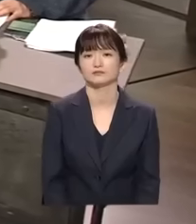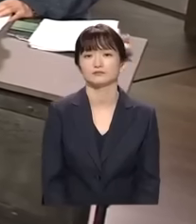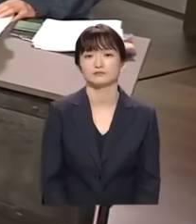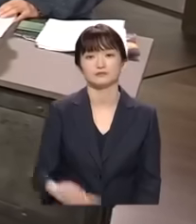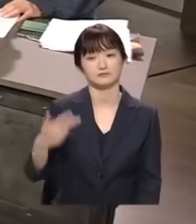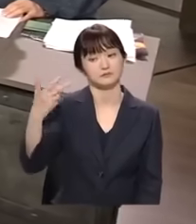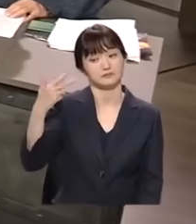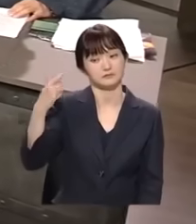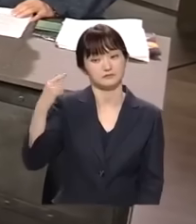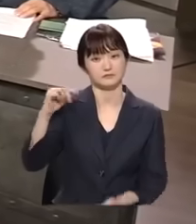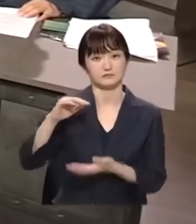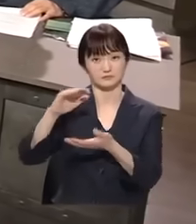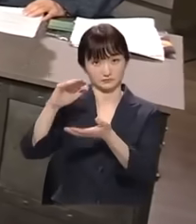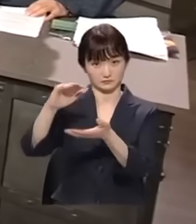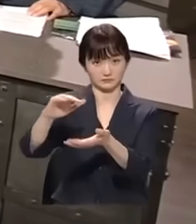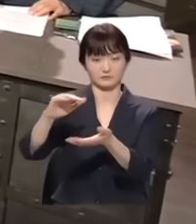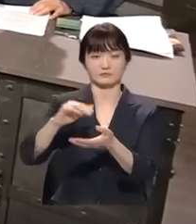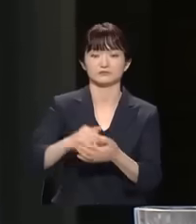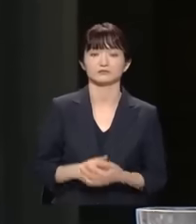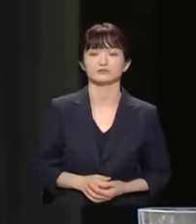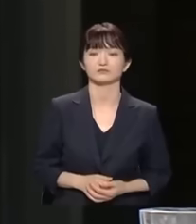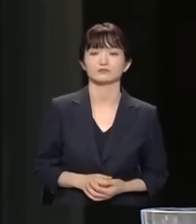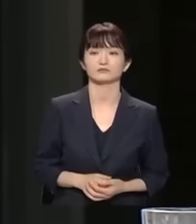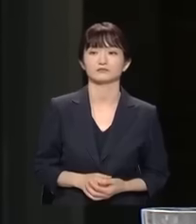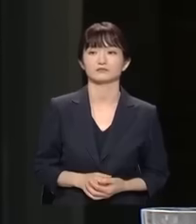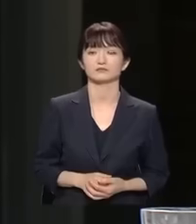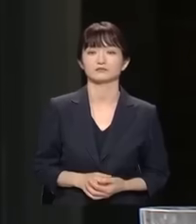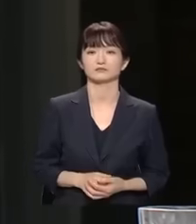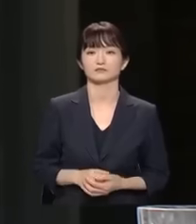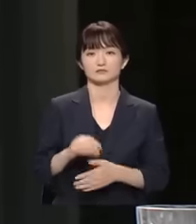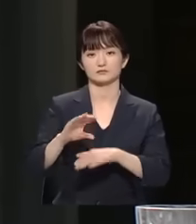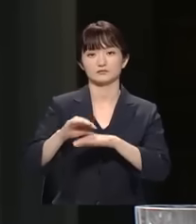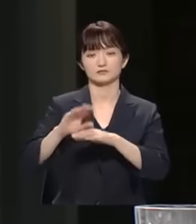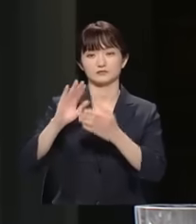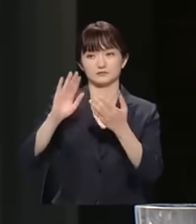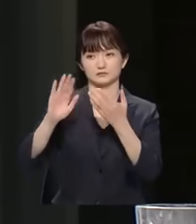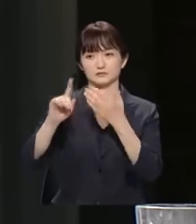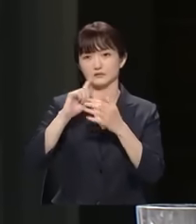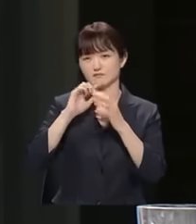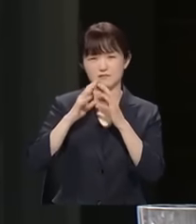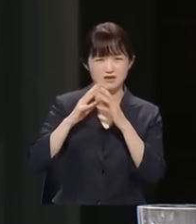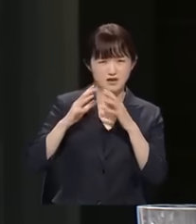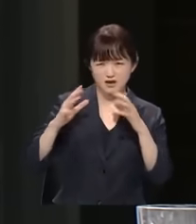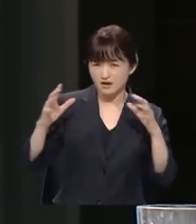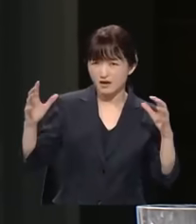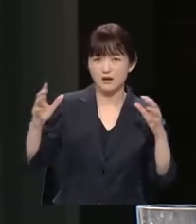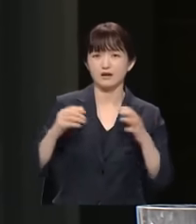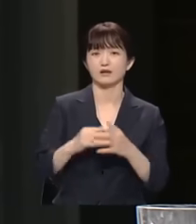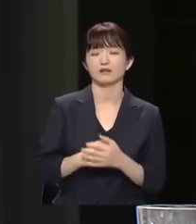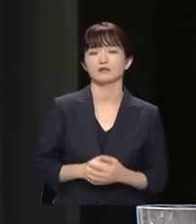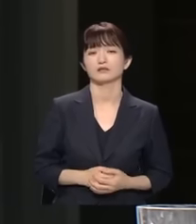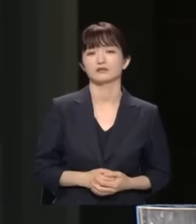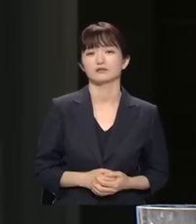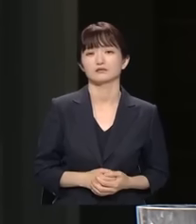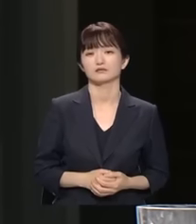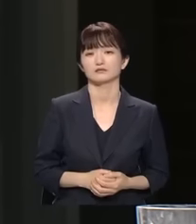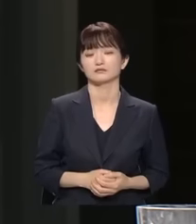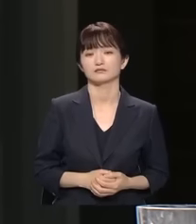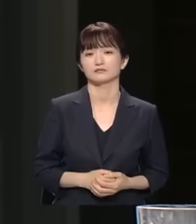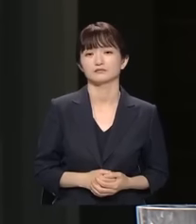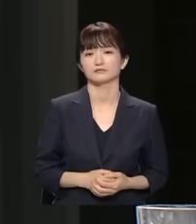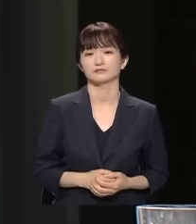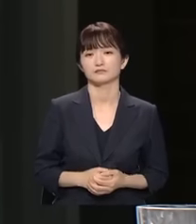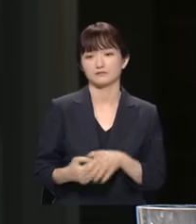지난주 한 차례 전해드린 사건이죠 뭐 저희 방송 이후에 정말 일파만파로 정말 커졌습니다 자이